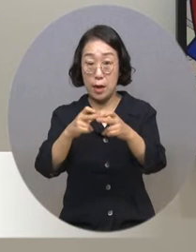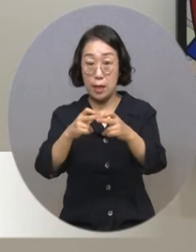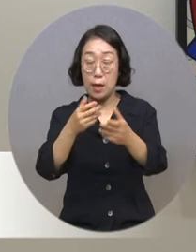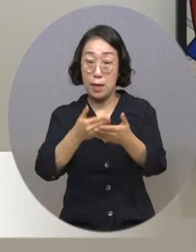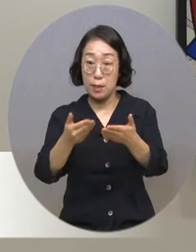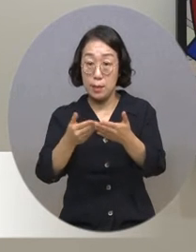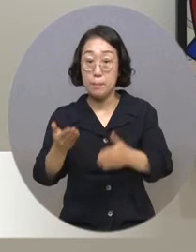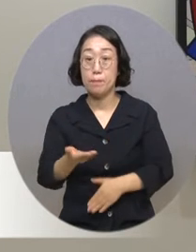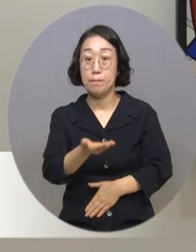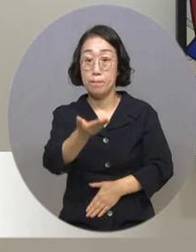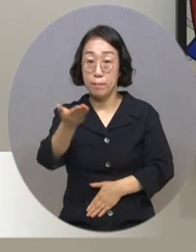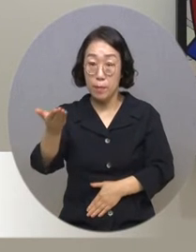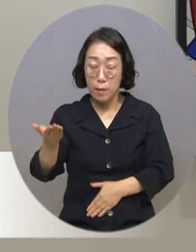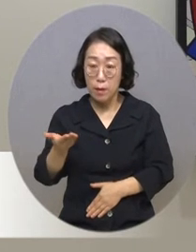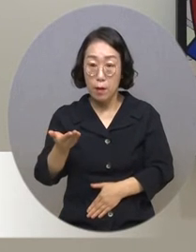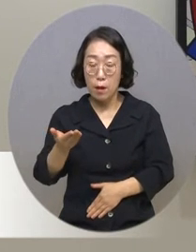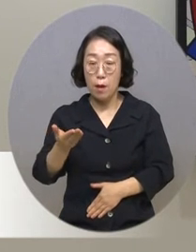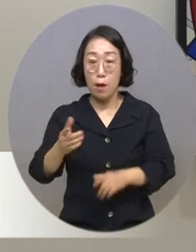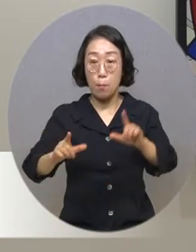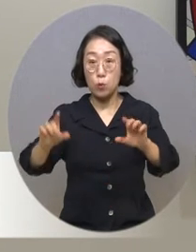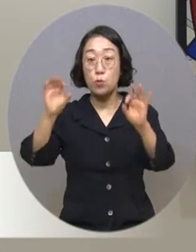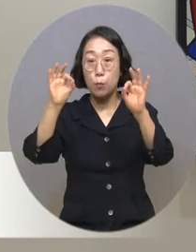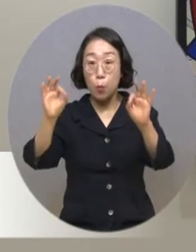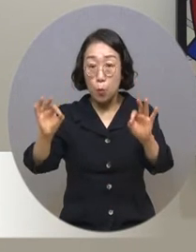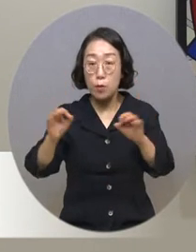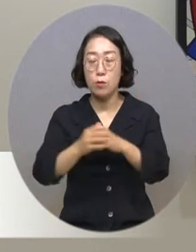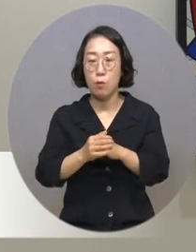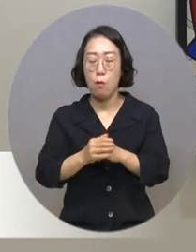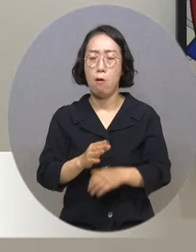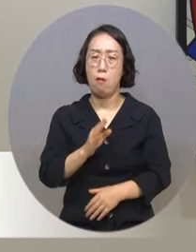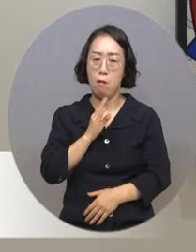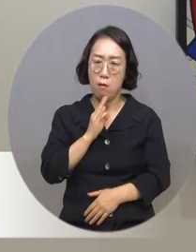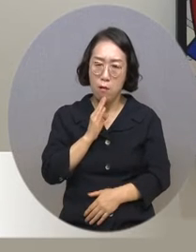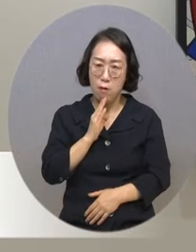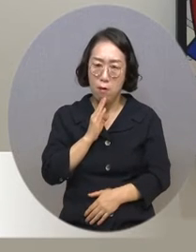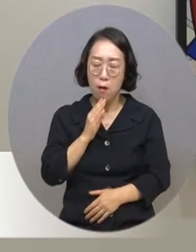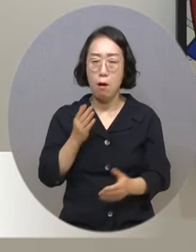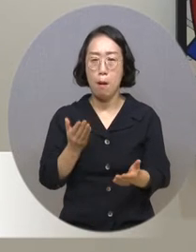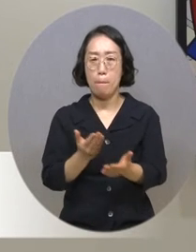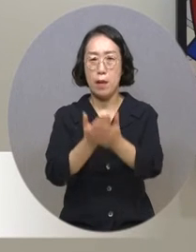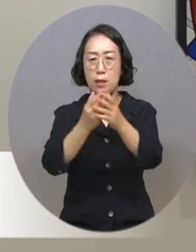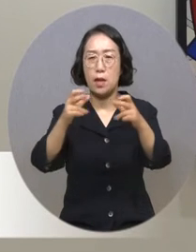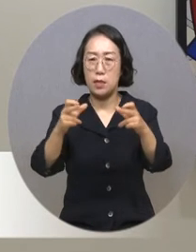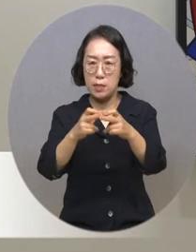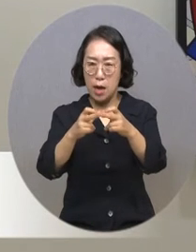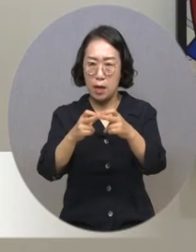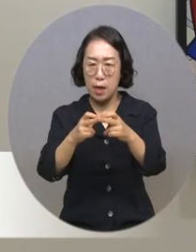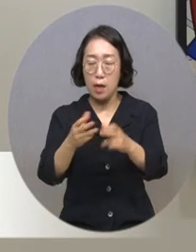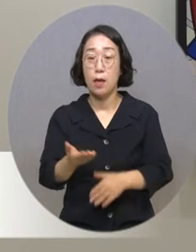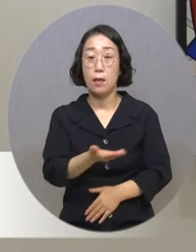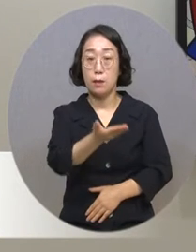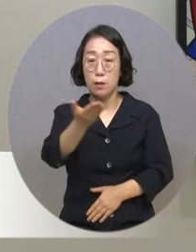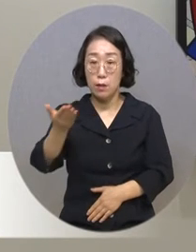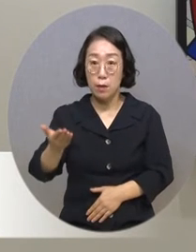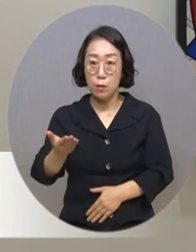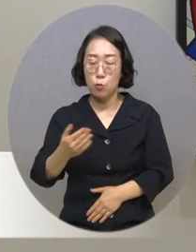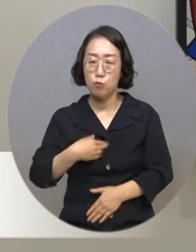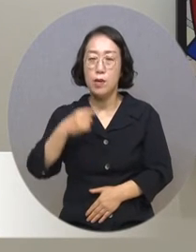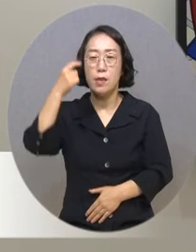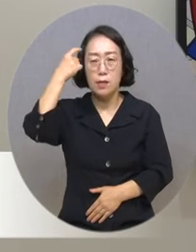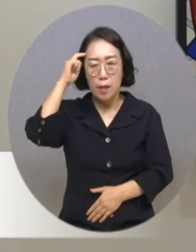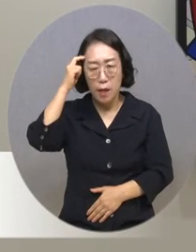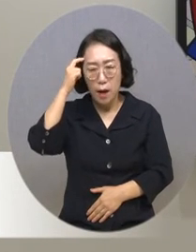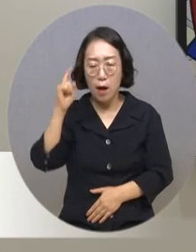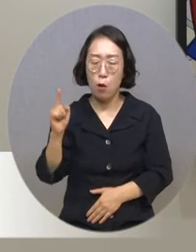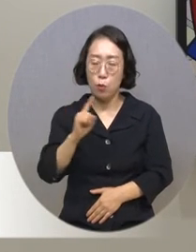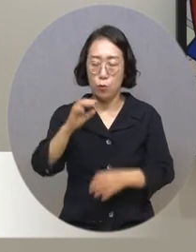분들의 이 작품들을 보시면서 과연 이 발달장애 아들을 우리가 시선을 어떻게 봐야 될지